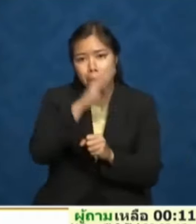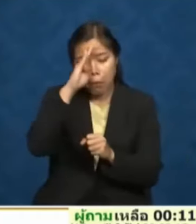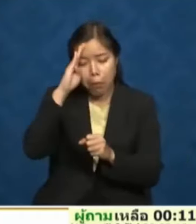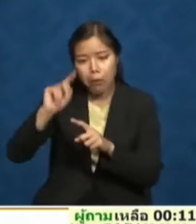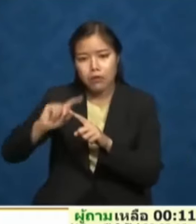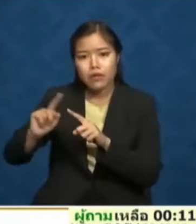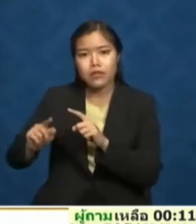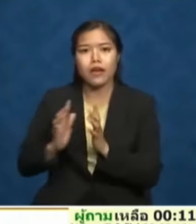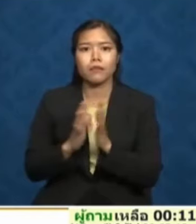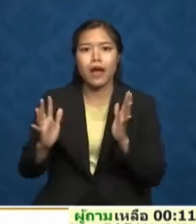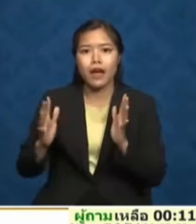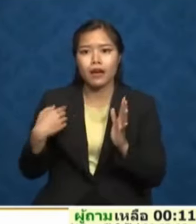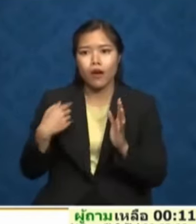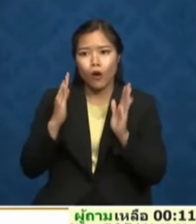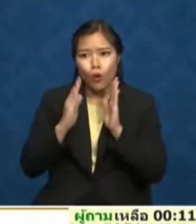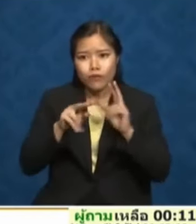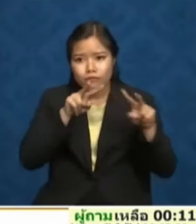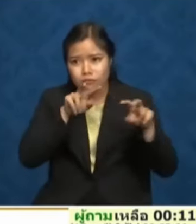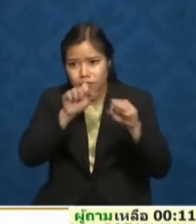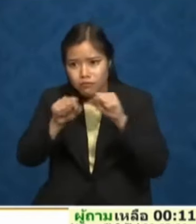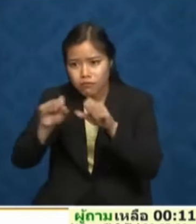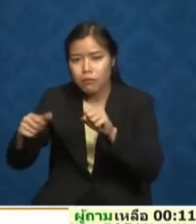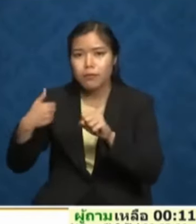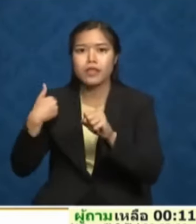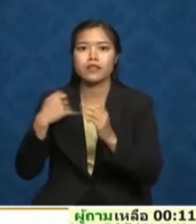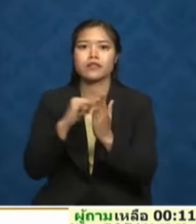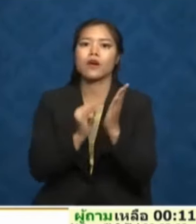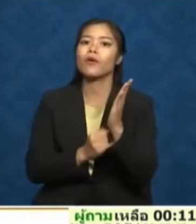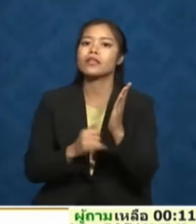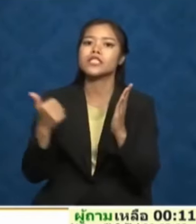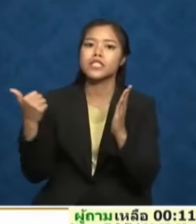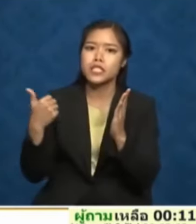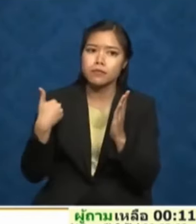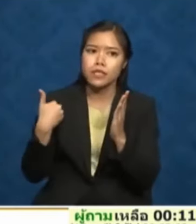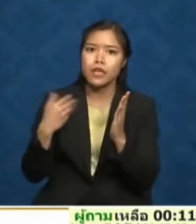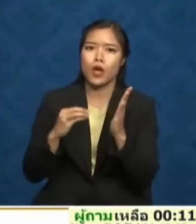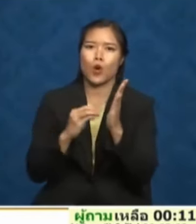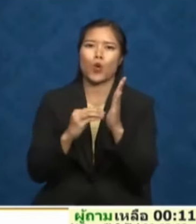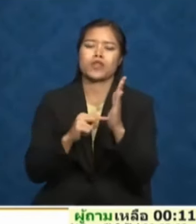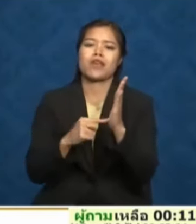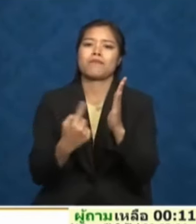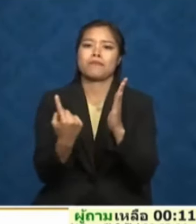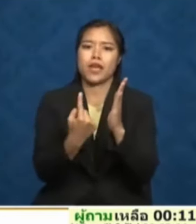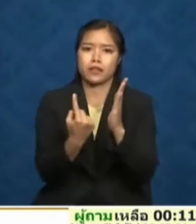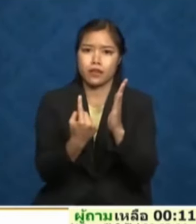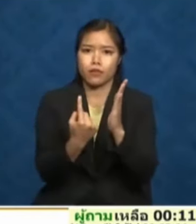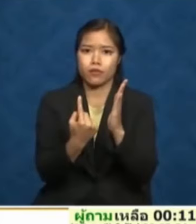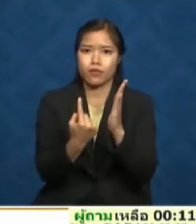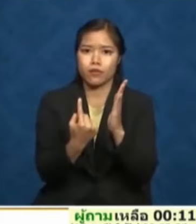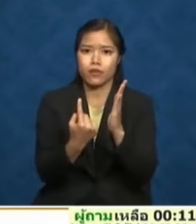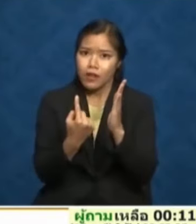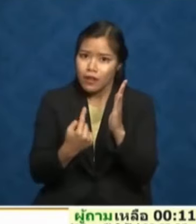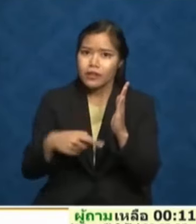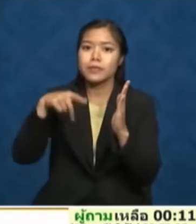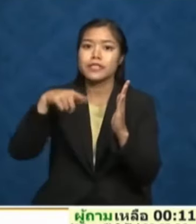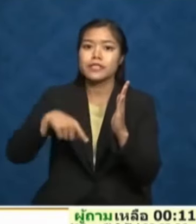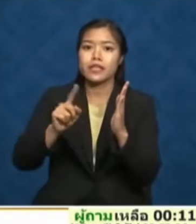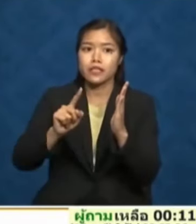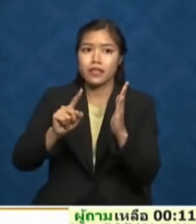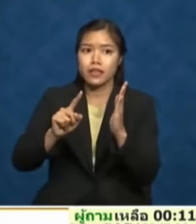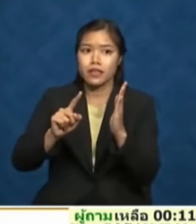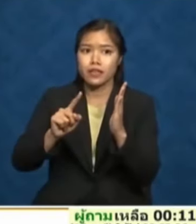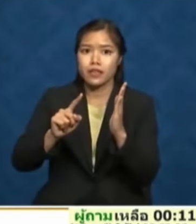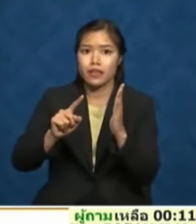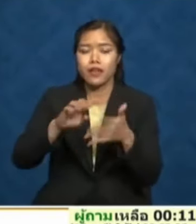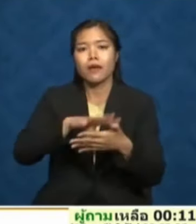ต่อการถูกจับผิดแตกต่างจากจังหวัดอื่นๆค่ะในประเทศนี้มีกรุงเทพมหานครเท่านั้นนะคะที่มีความพิเศษค่ะรูปแบบ